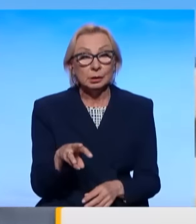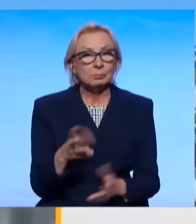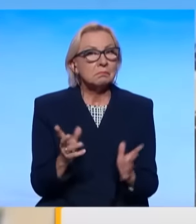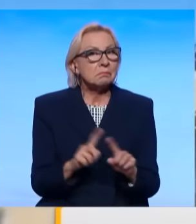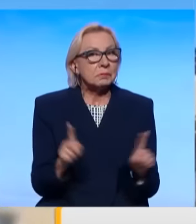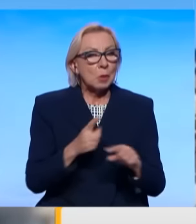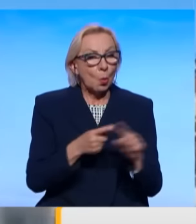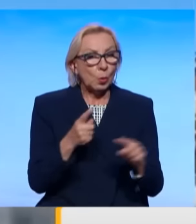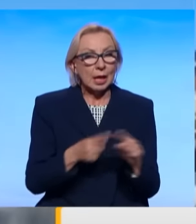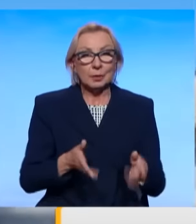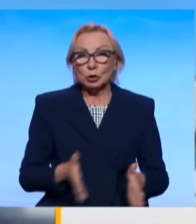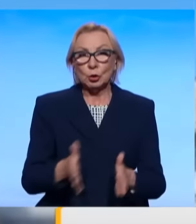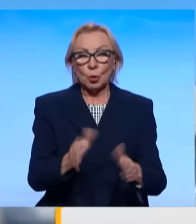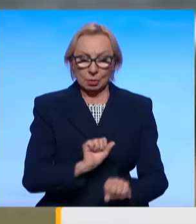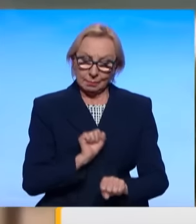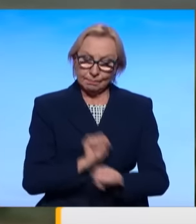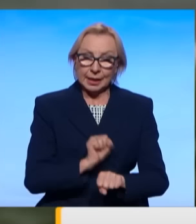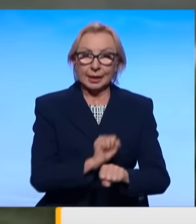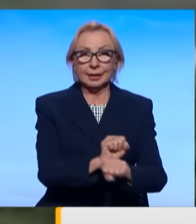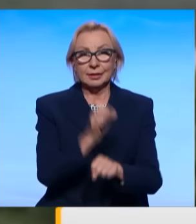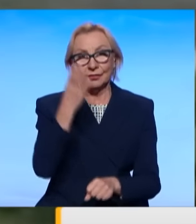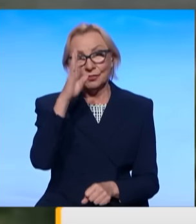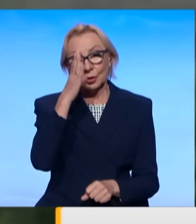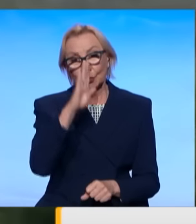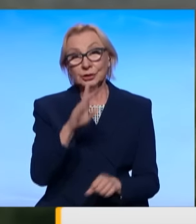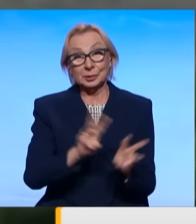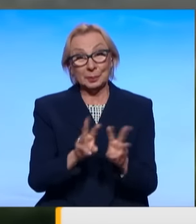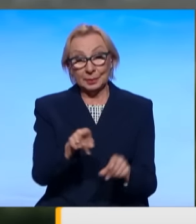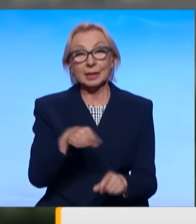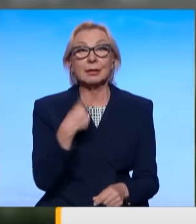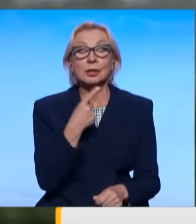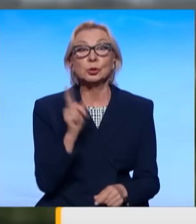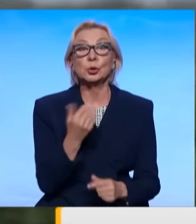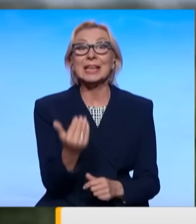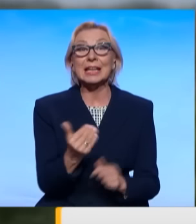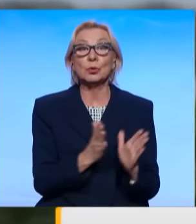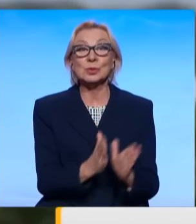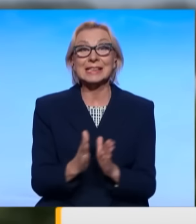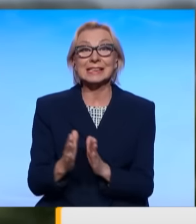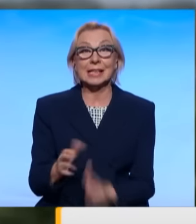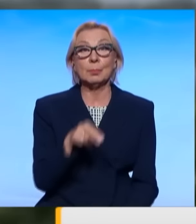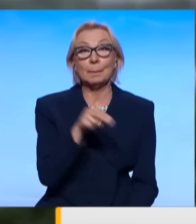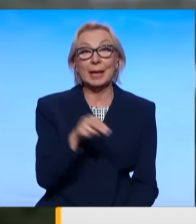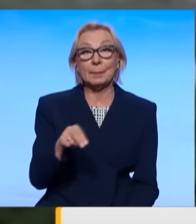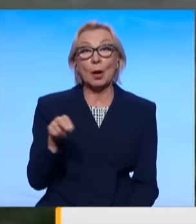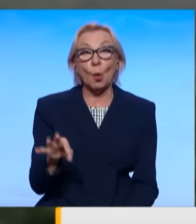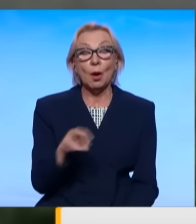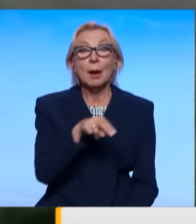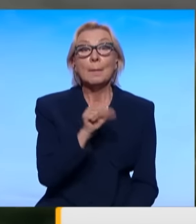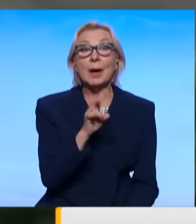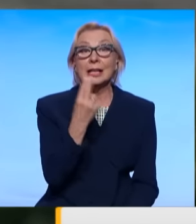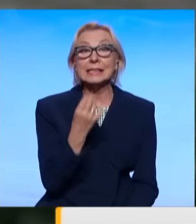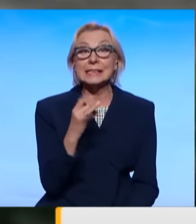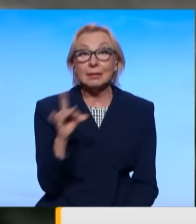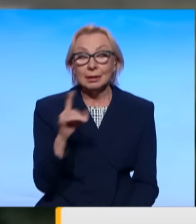загадкові уламки, дороги перекриті. Ворожі пабліки бідкаються, що їхню систему ППО «Панцер» поцілила